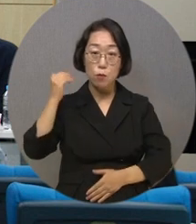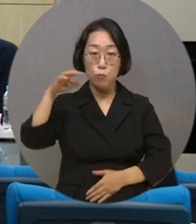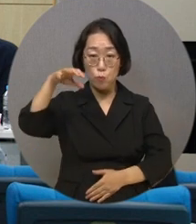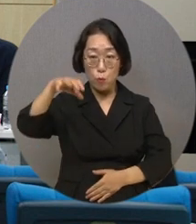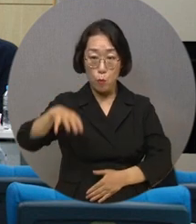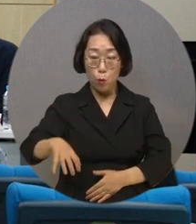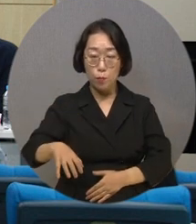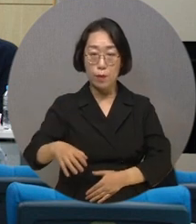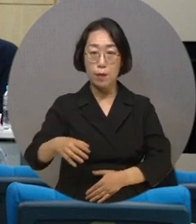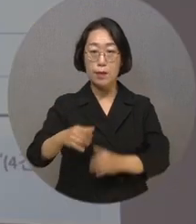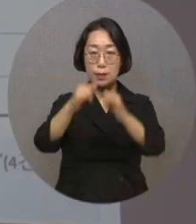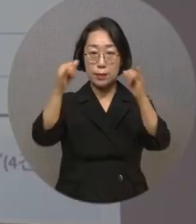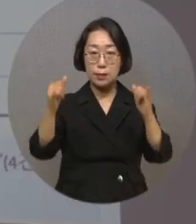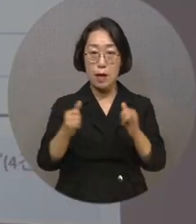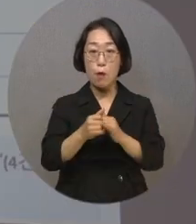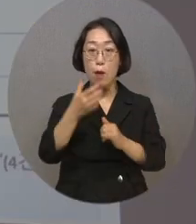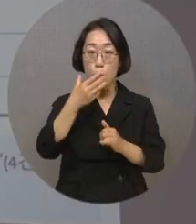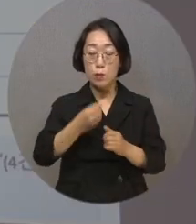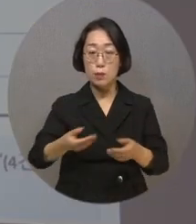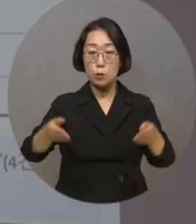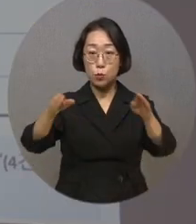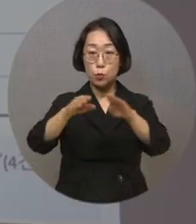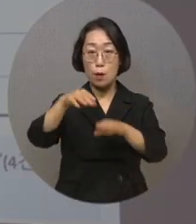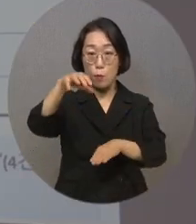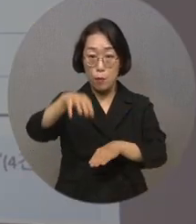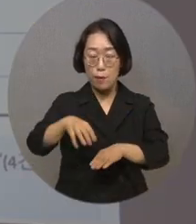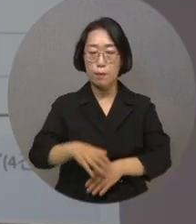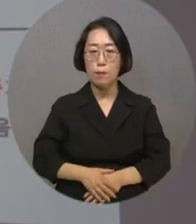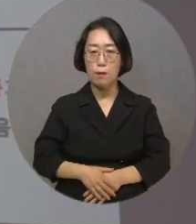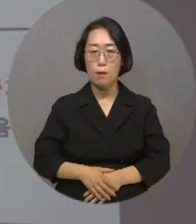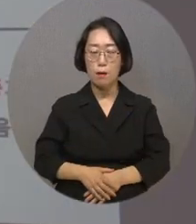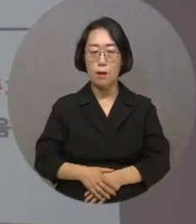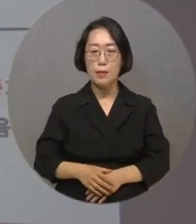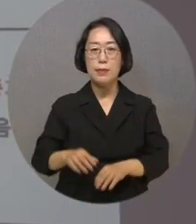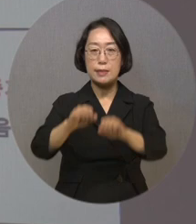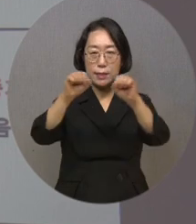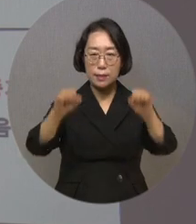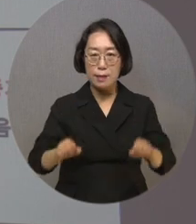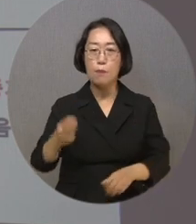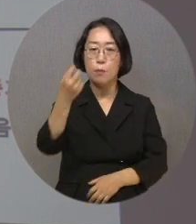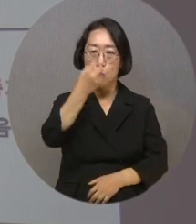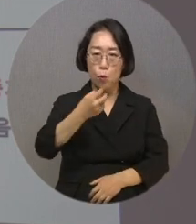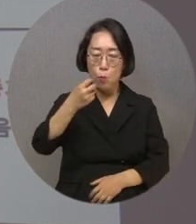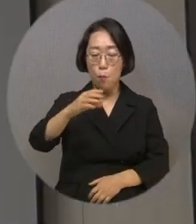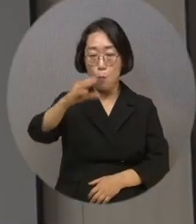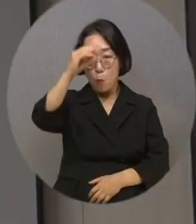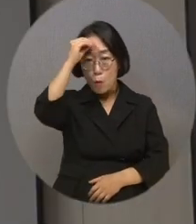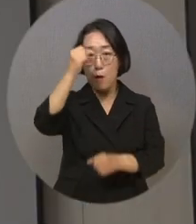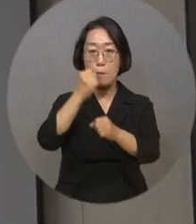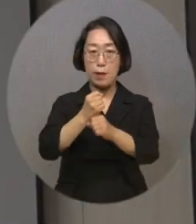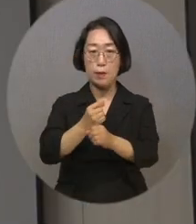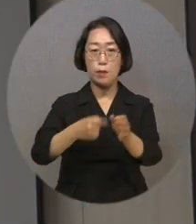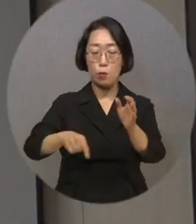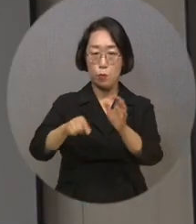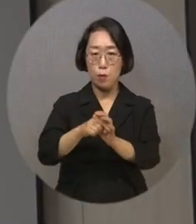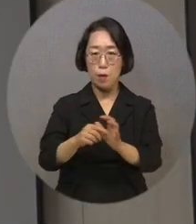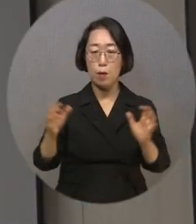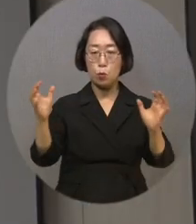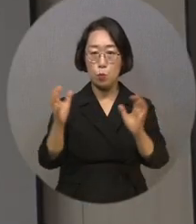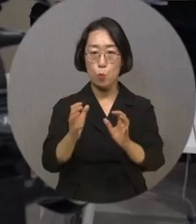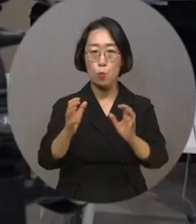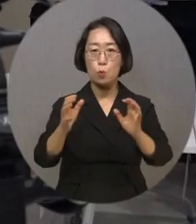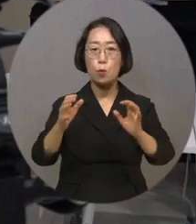녹양종합사회복지관에서는 의정부시 통합돌봄 체계 구축과 돌봄 모형 개발을 위한 포럼이